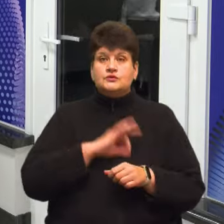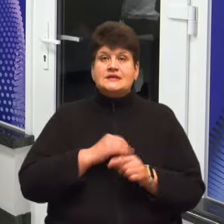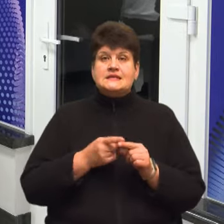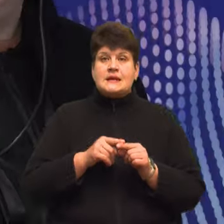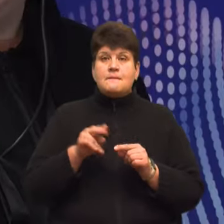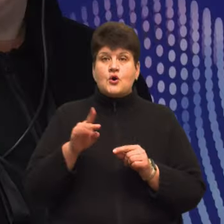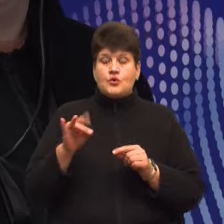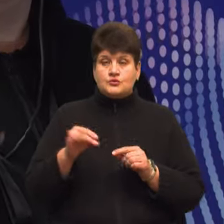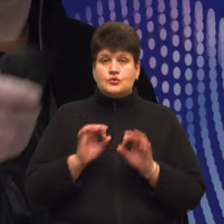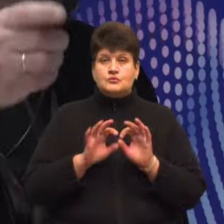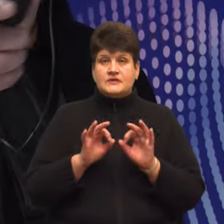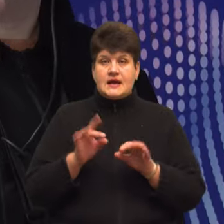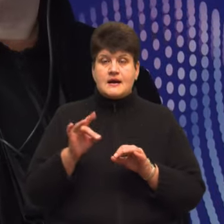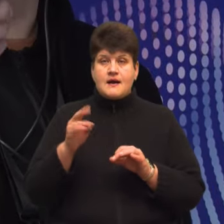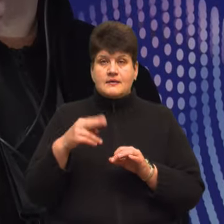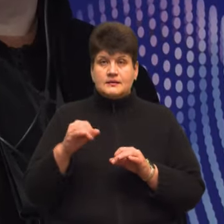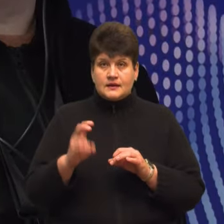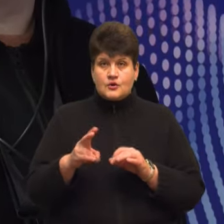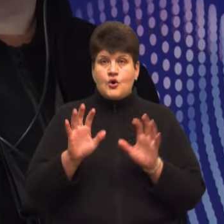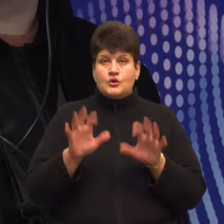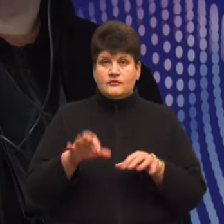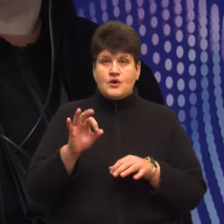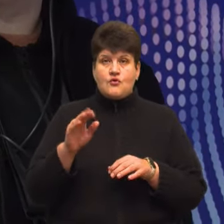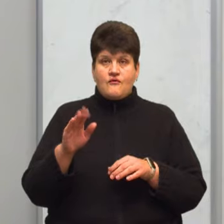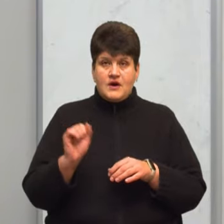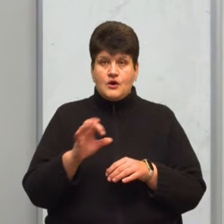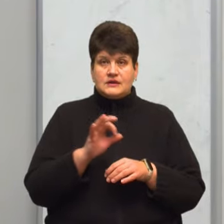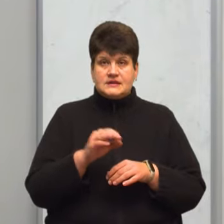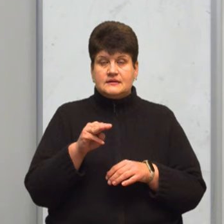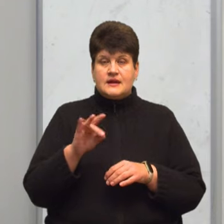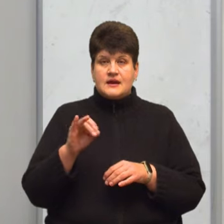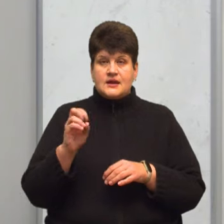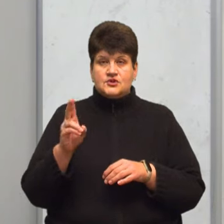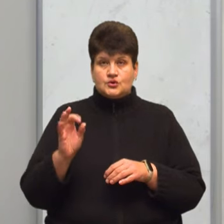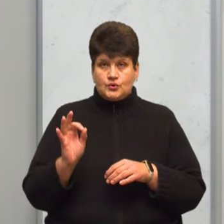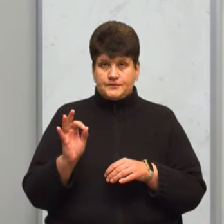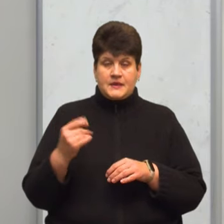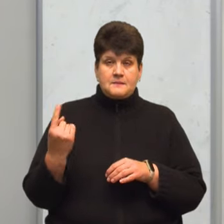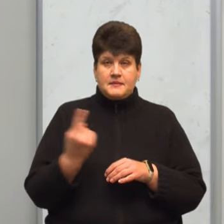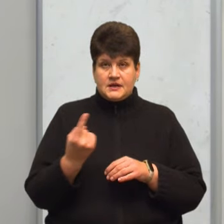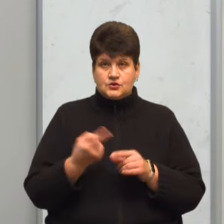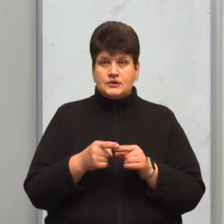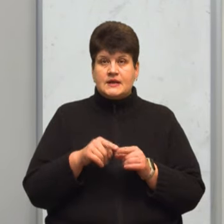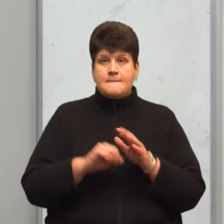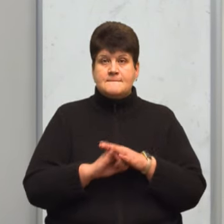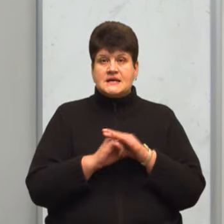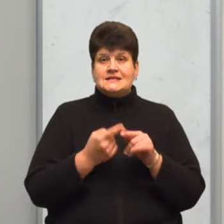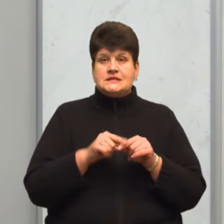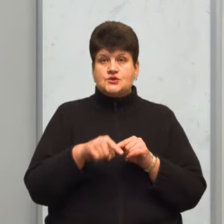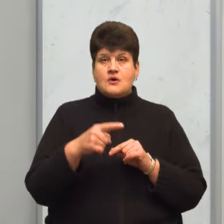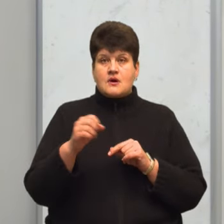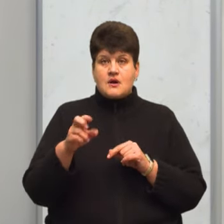розповідає радник голови Ова з питань цифровізації Олександр Терещенко перше це те що на базі цього хабу